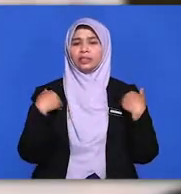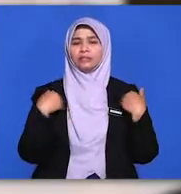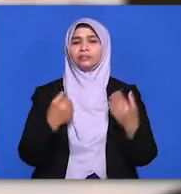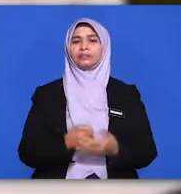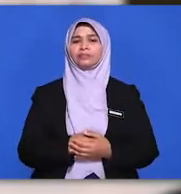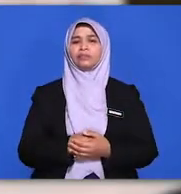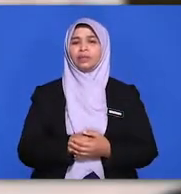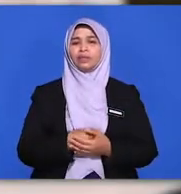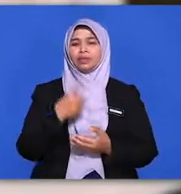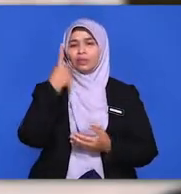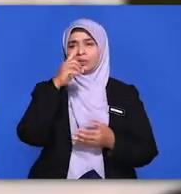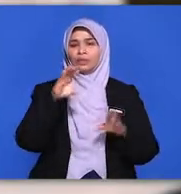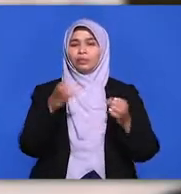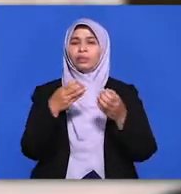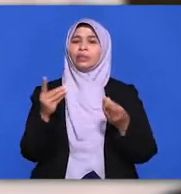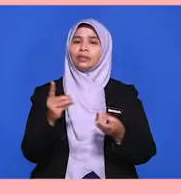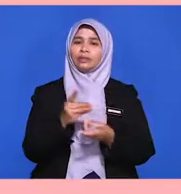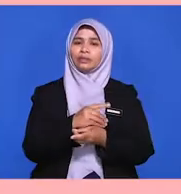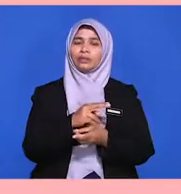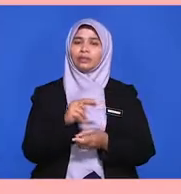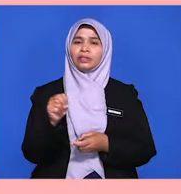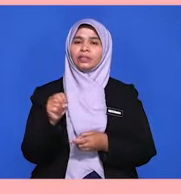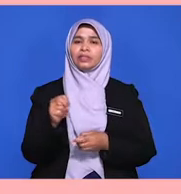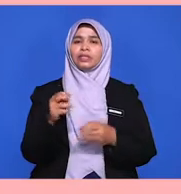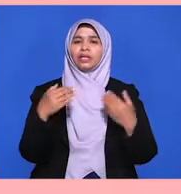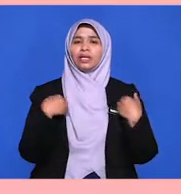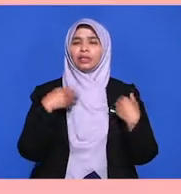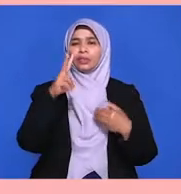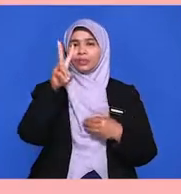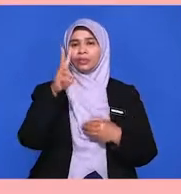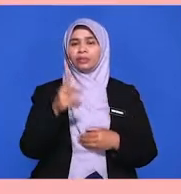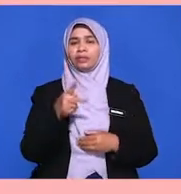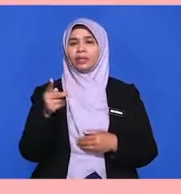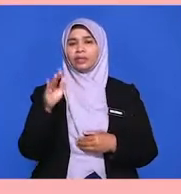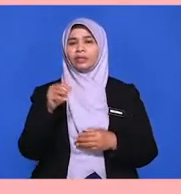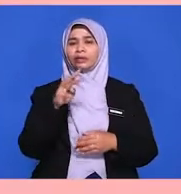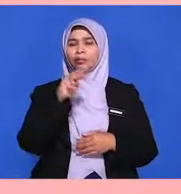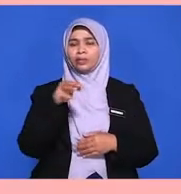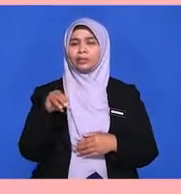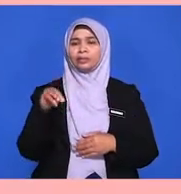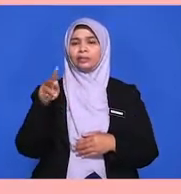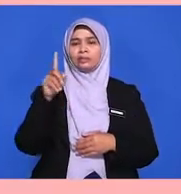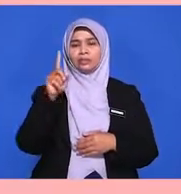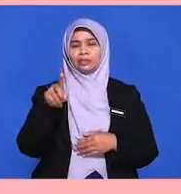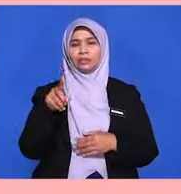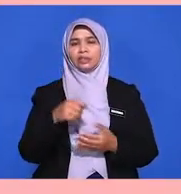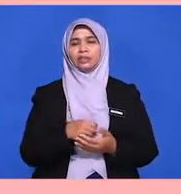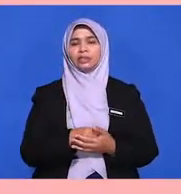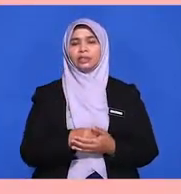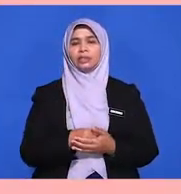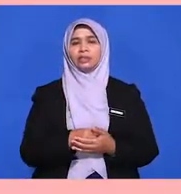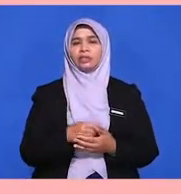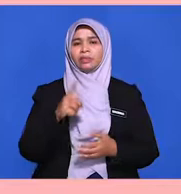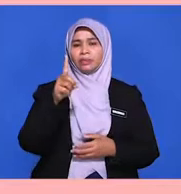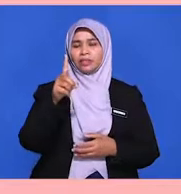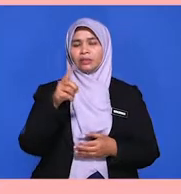melaksanakan pendokumentasian, terdapat dua perkara yang murid-murid perlukan, iaitu yang